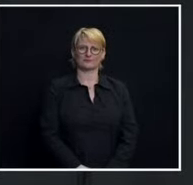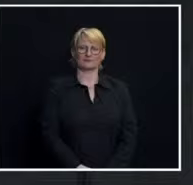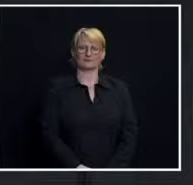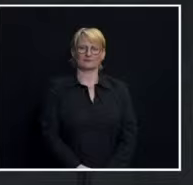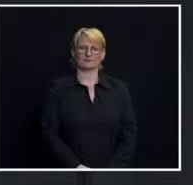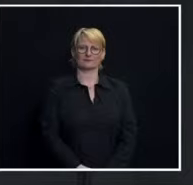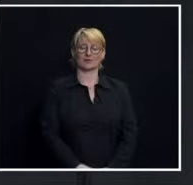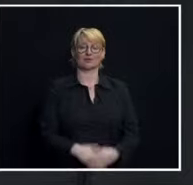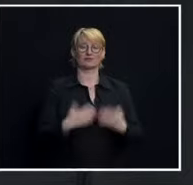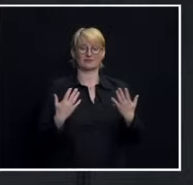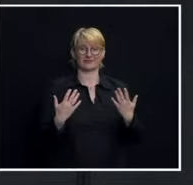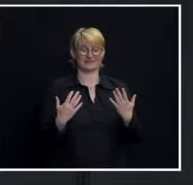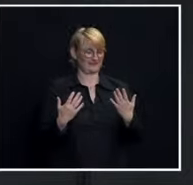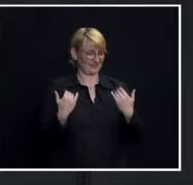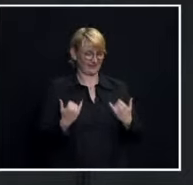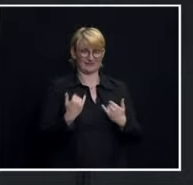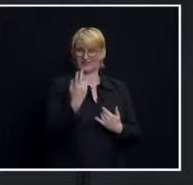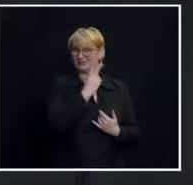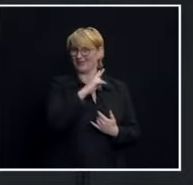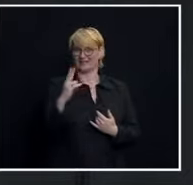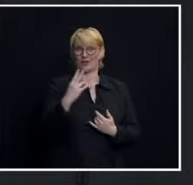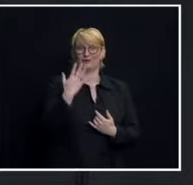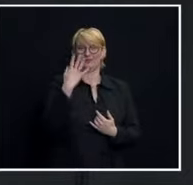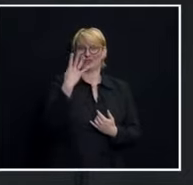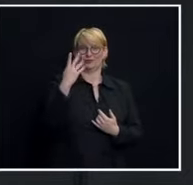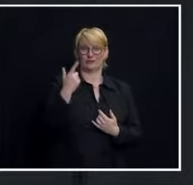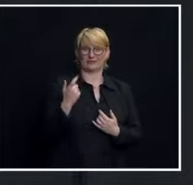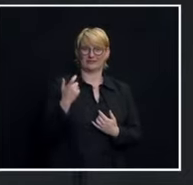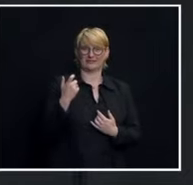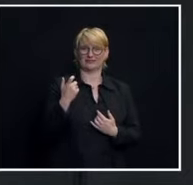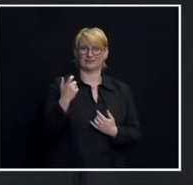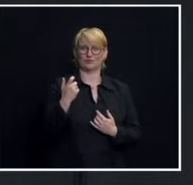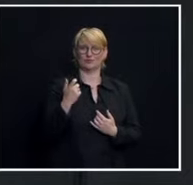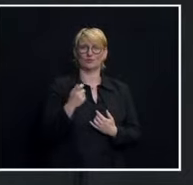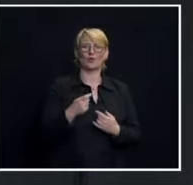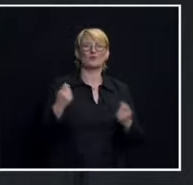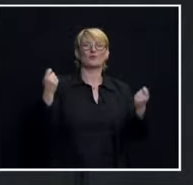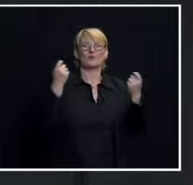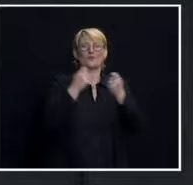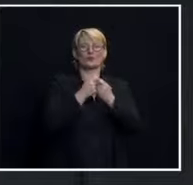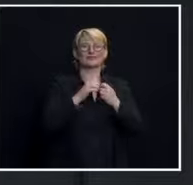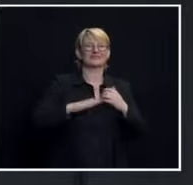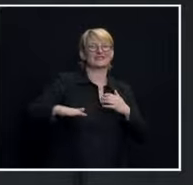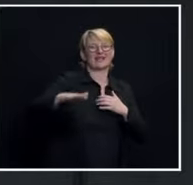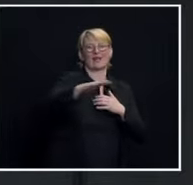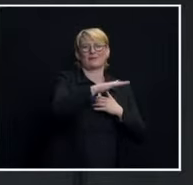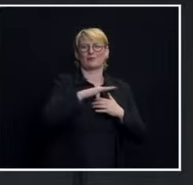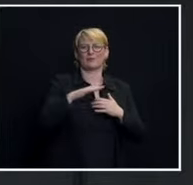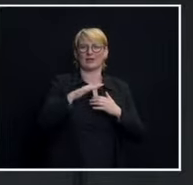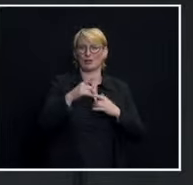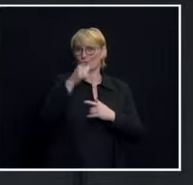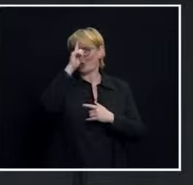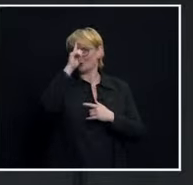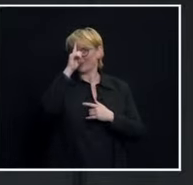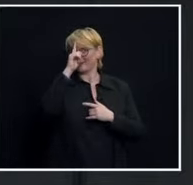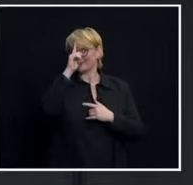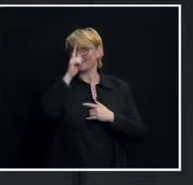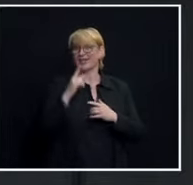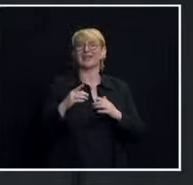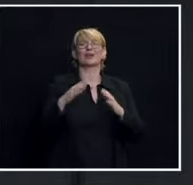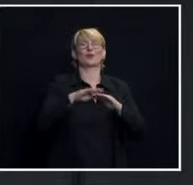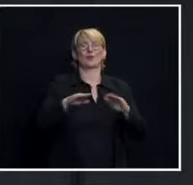Und wir schreiben das Jahr 2024 und die Bundesrepublik Deutschland und das Grundgesetz feiern dieses Jahr